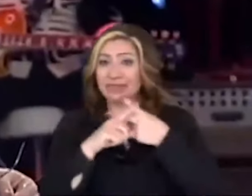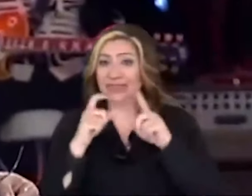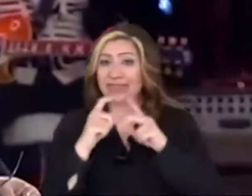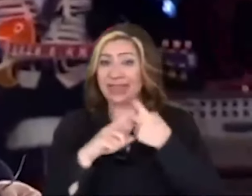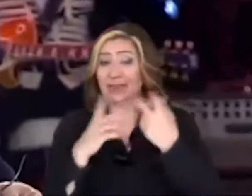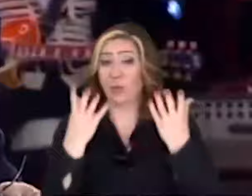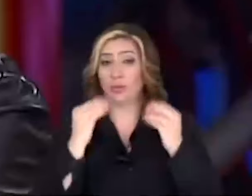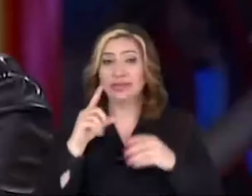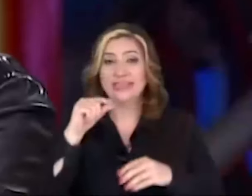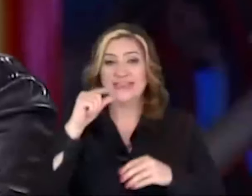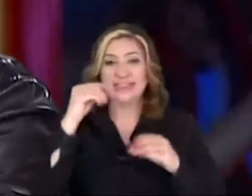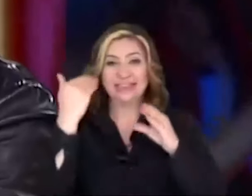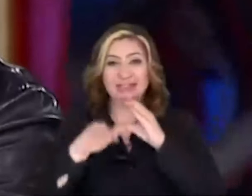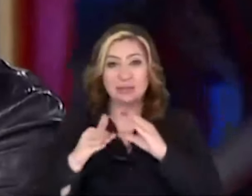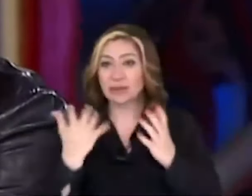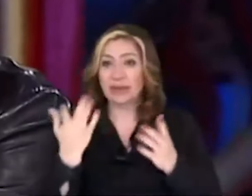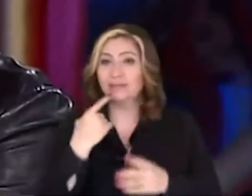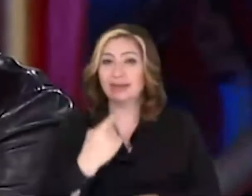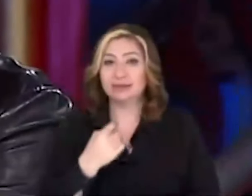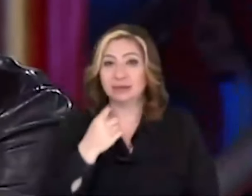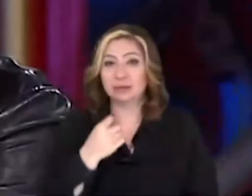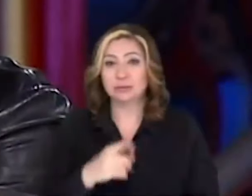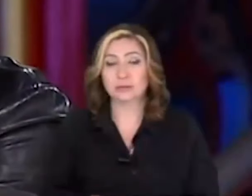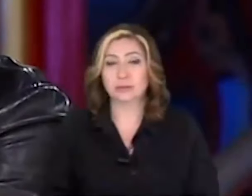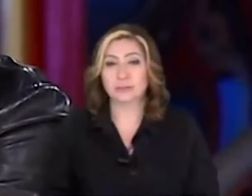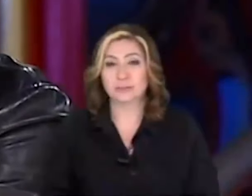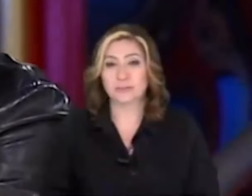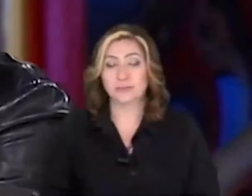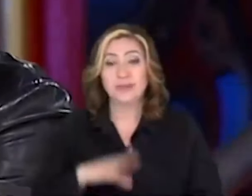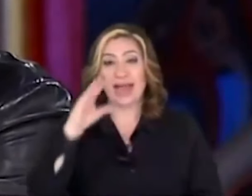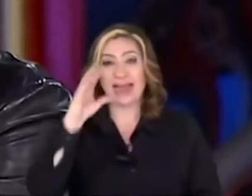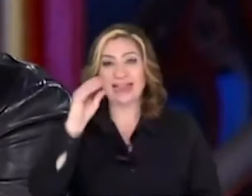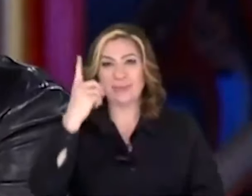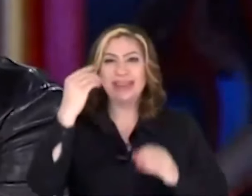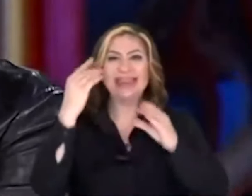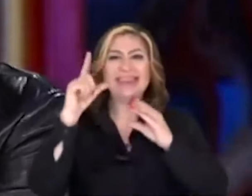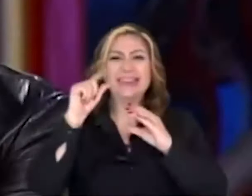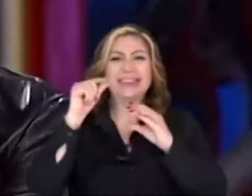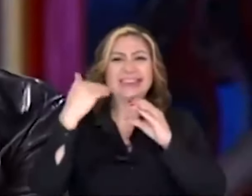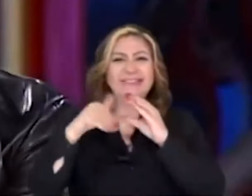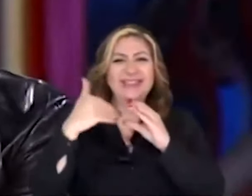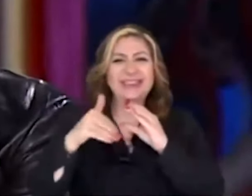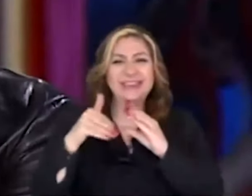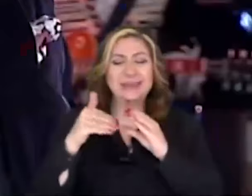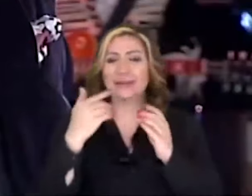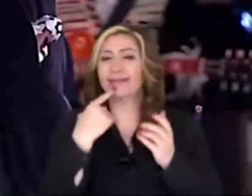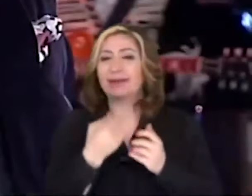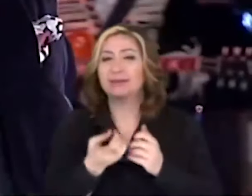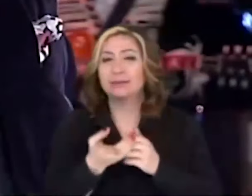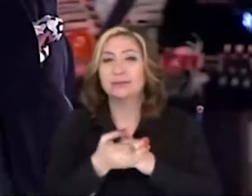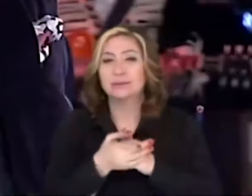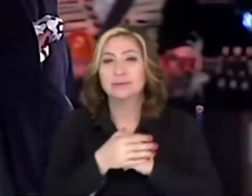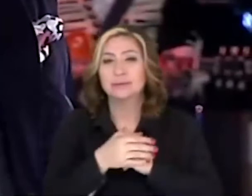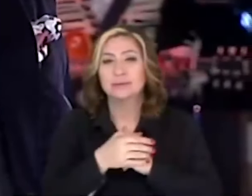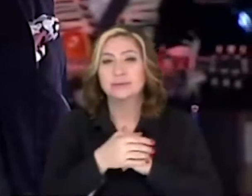oluyor? Şimdi bir tweet atsaydık bu konuyla ilgili ne derdin? Nereye tweet atsaydın? Elektrikle ilgili bir tweet atsaydın ne derdin?